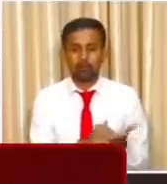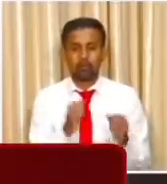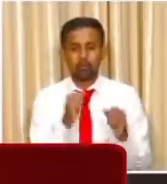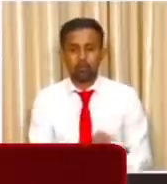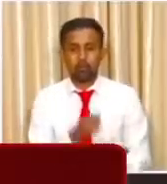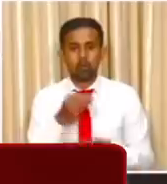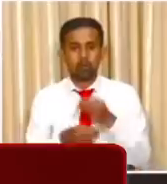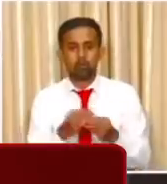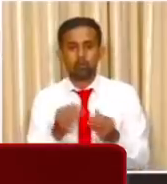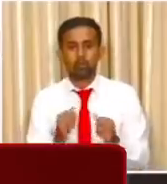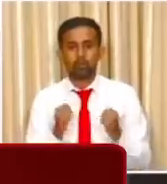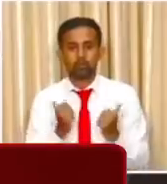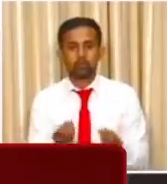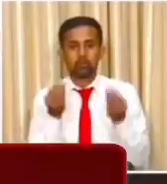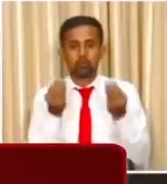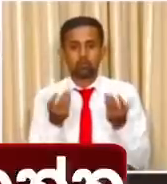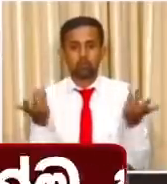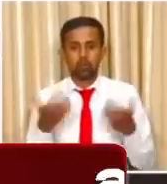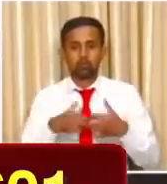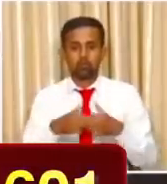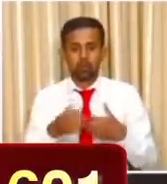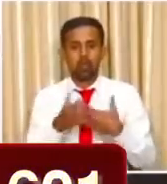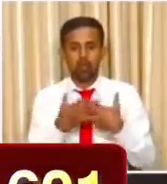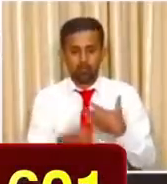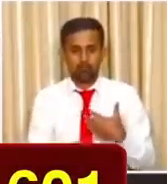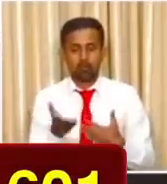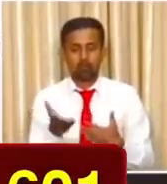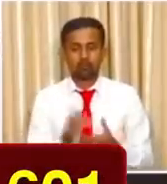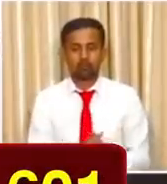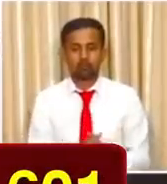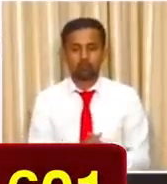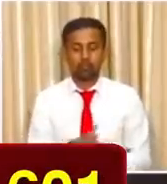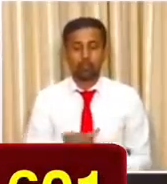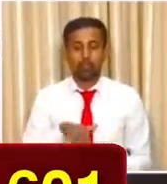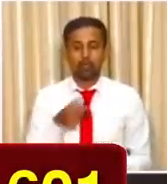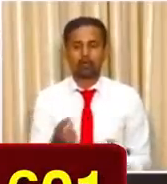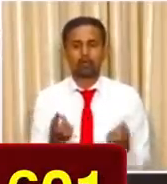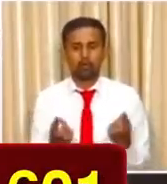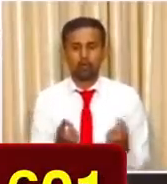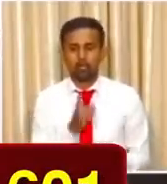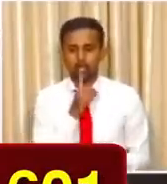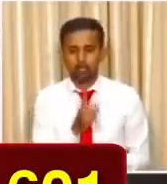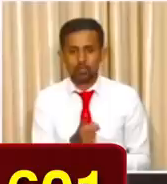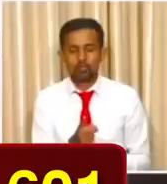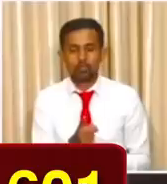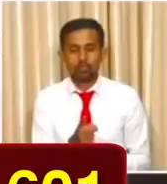බිඳවැටුණු කර්මාන්ත පනපවන්න බැරි අර්බුදයකට මුහුණ දෙමින් තිබෙනවා. ඔවුන්ගේ ප්‍රධානම ඉල්ලීම බවට පත් වී තිබෙන